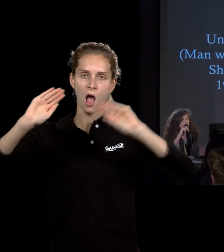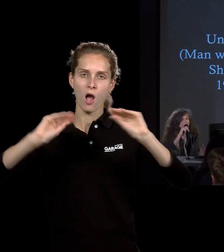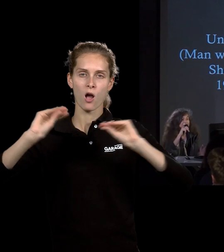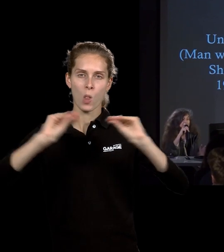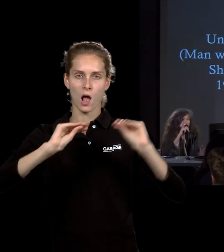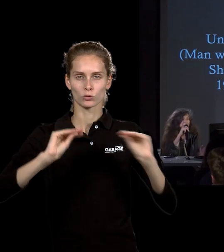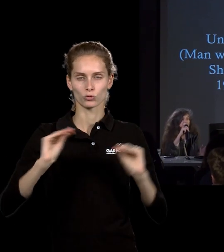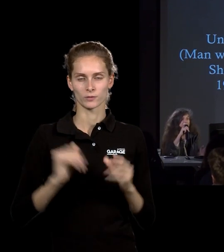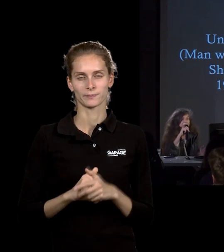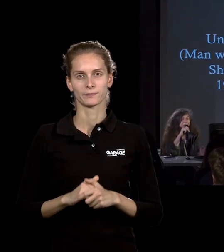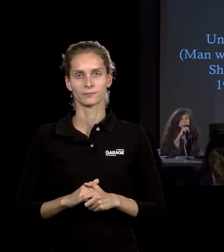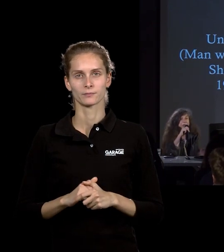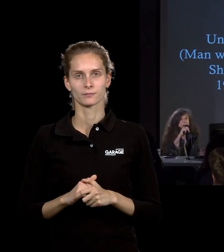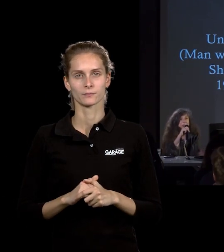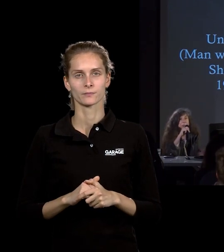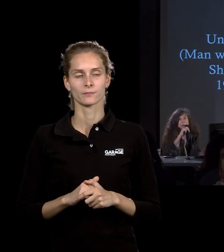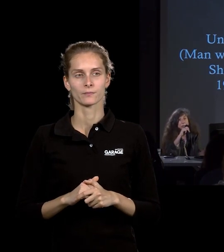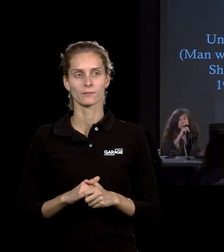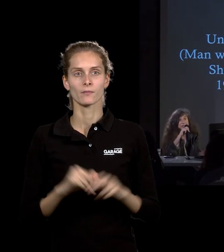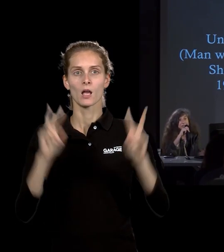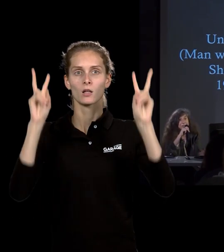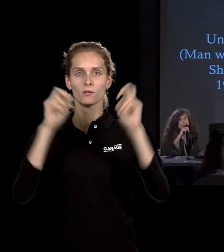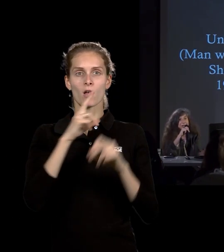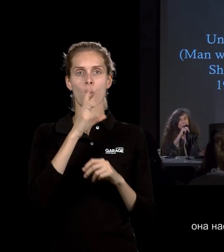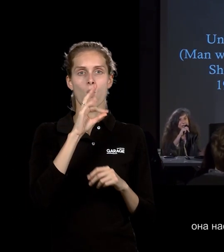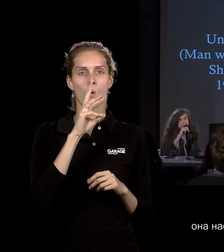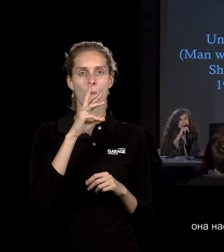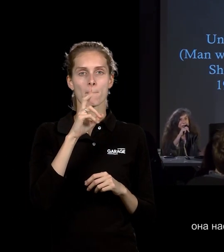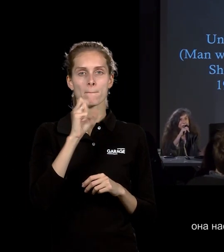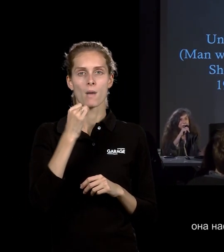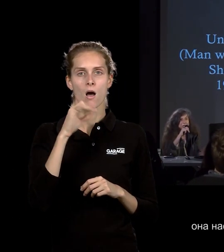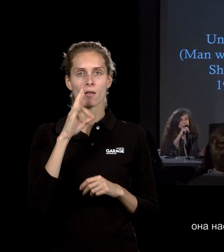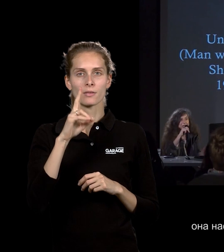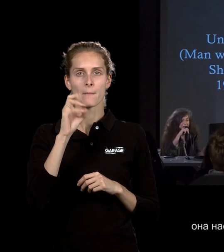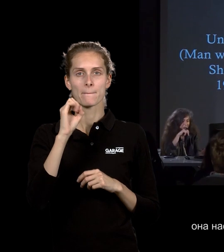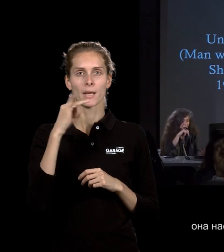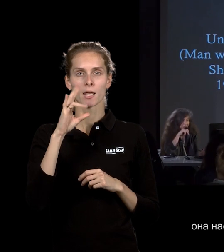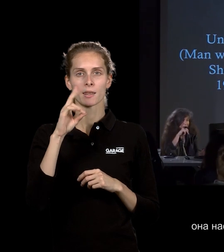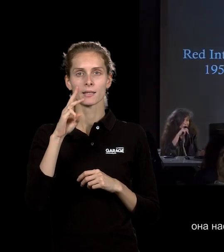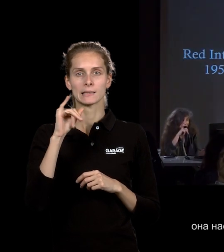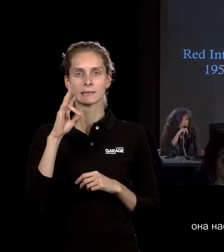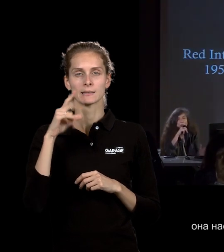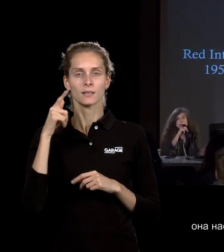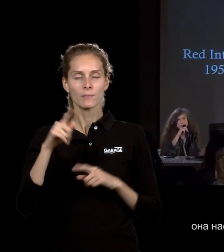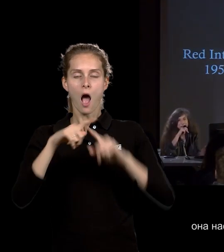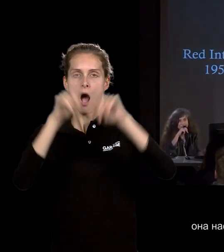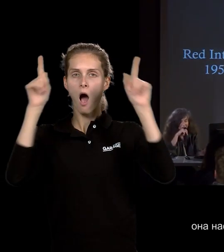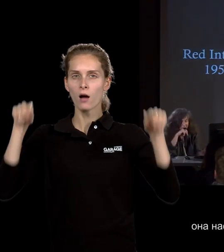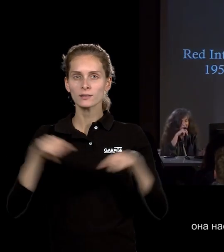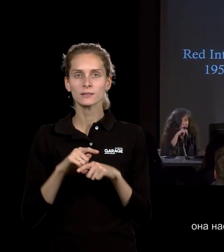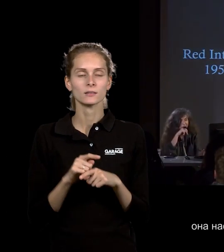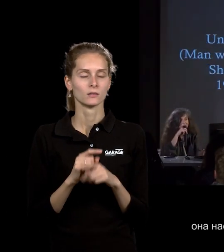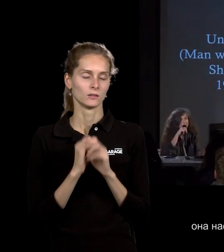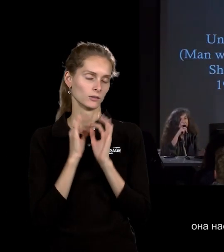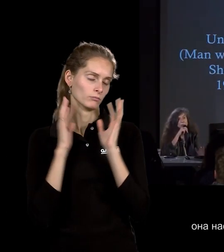делать произведение, которое он сам называет combined painting, то есть картина, которая уже не картина, а которая настолько обросла